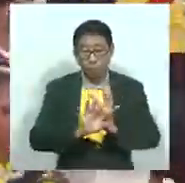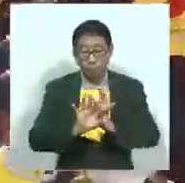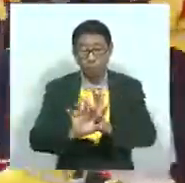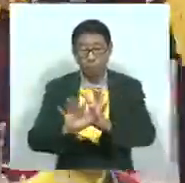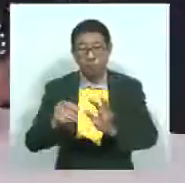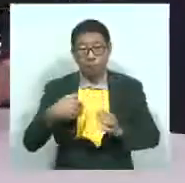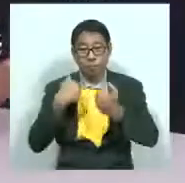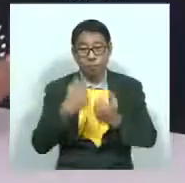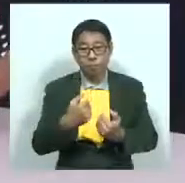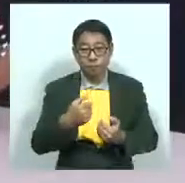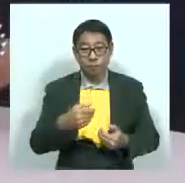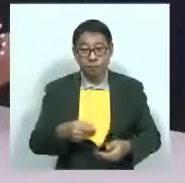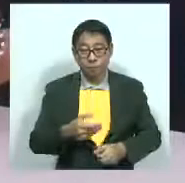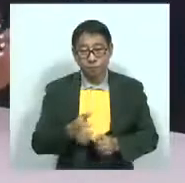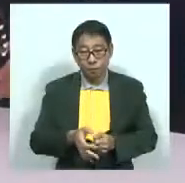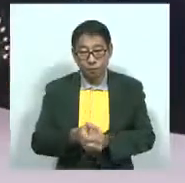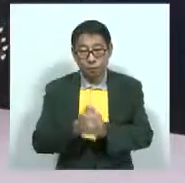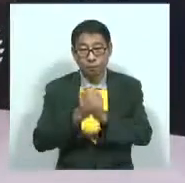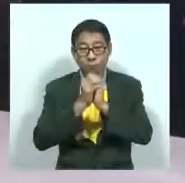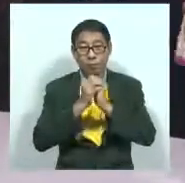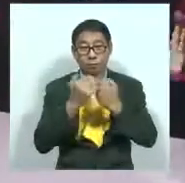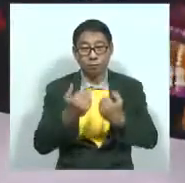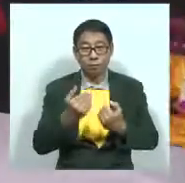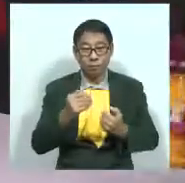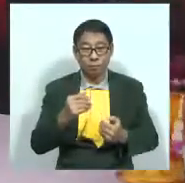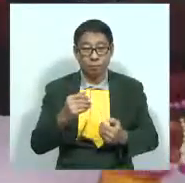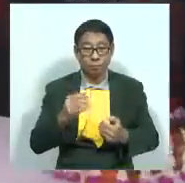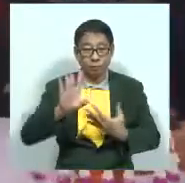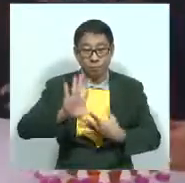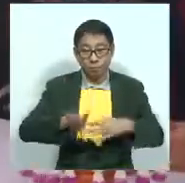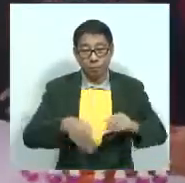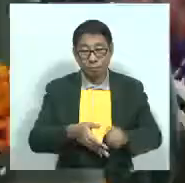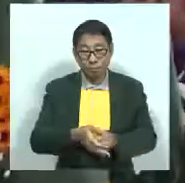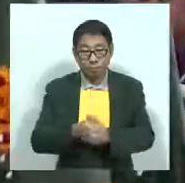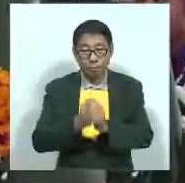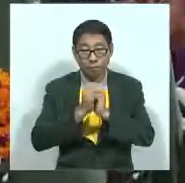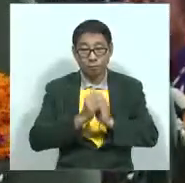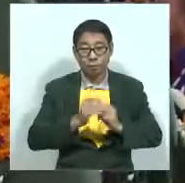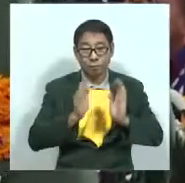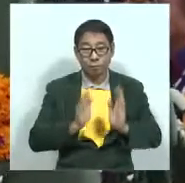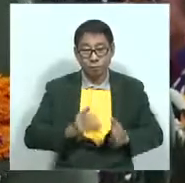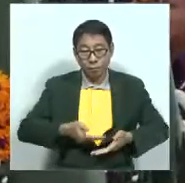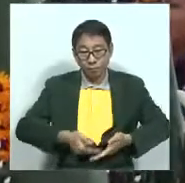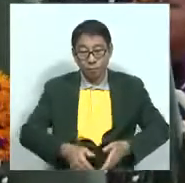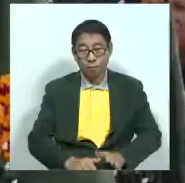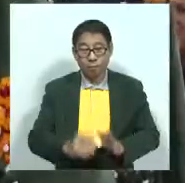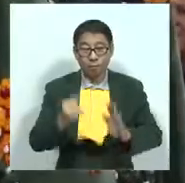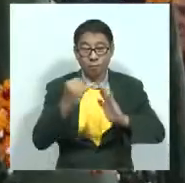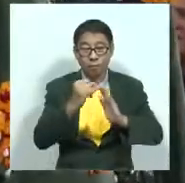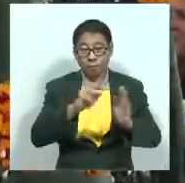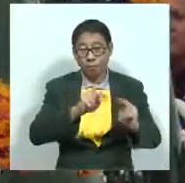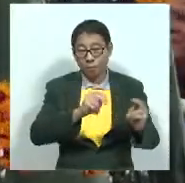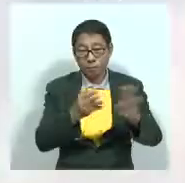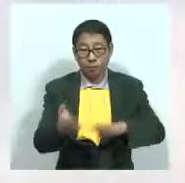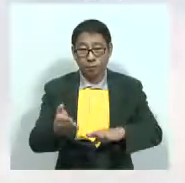ราชซึ่งงานบวงสรวงพญาศรีสัตนคราชและงานเทศกาลรำบูชาพระธาตุประจำวันเกิดทางจังหวัดนครพนมจัด